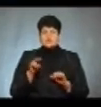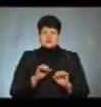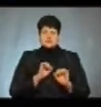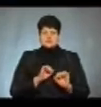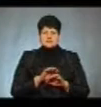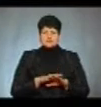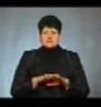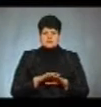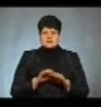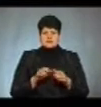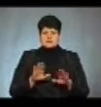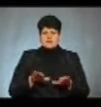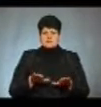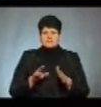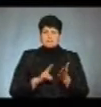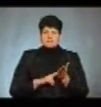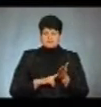місцем реєстрації, подати